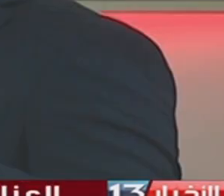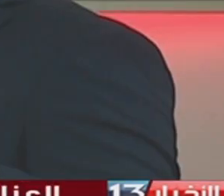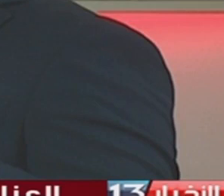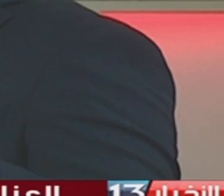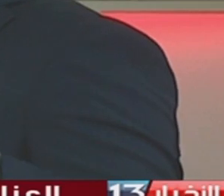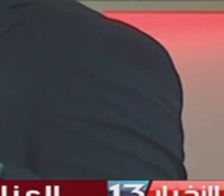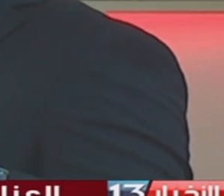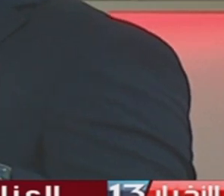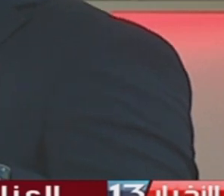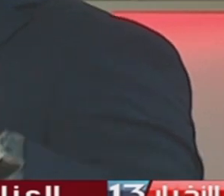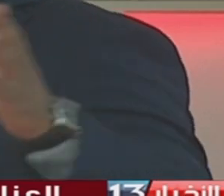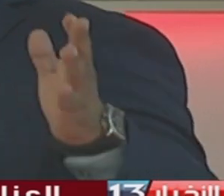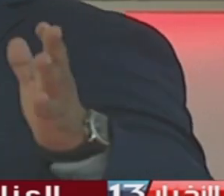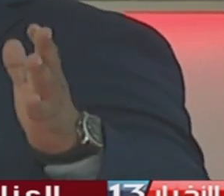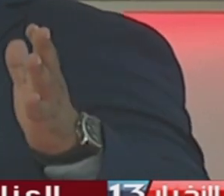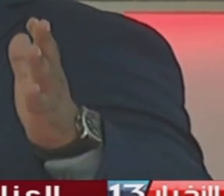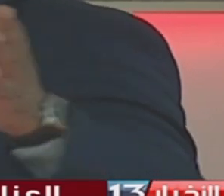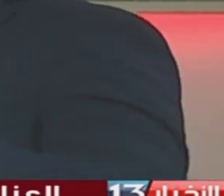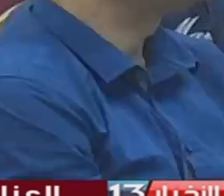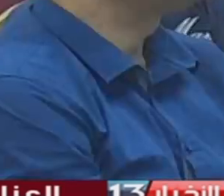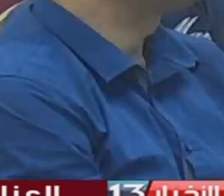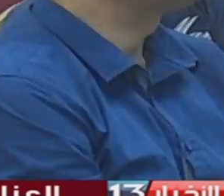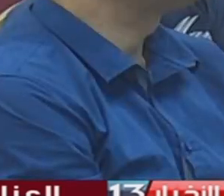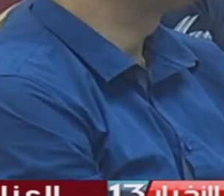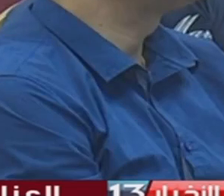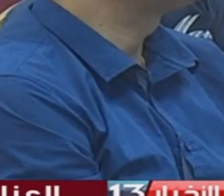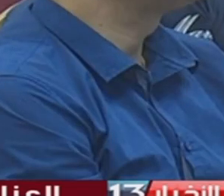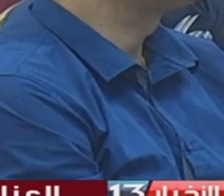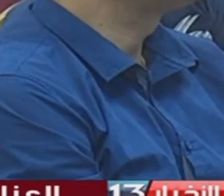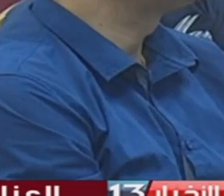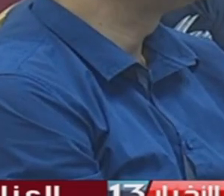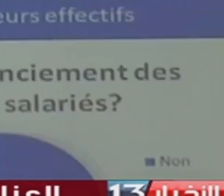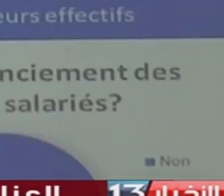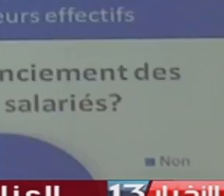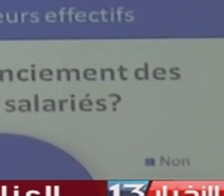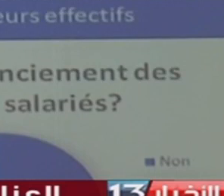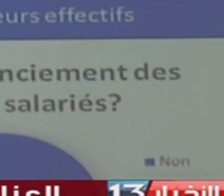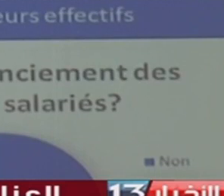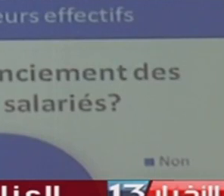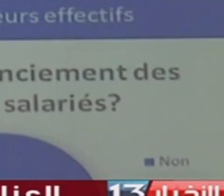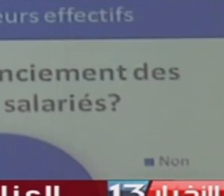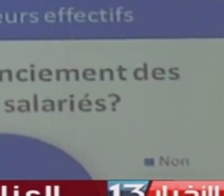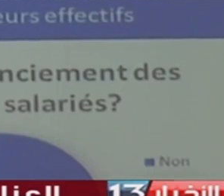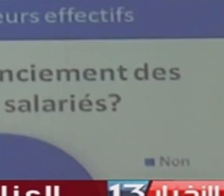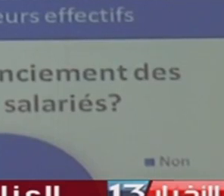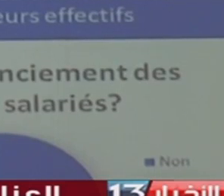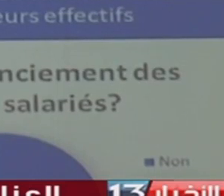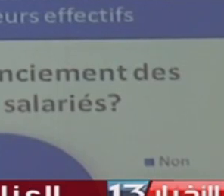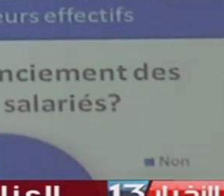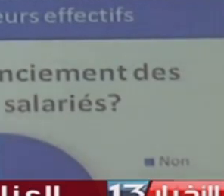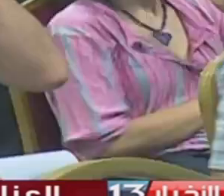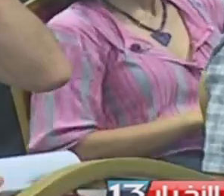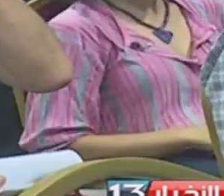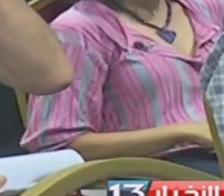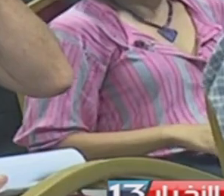بوكالات الأسفار أحيلوا على البطالة وفق دراسة الجامعة المهنية المشتركة للسياحة التونسية ومؤسسة مختصة في تقييم